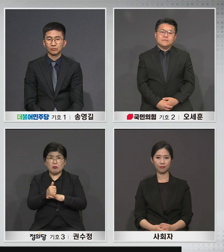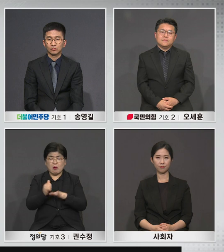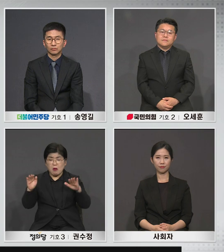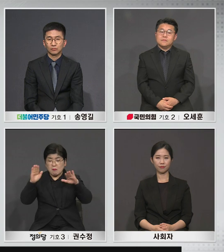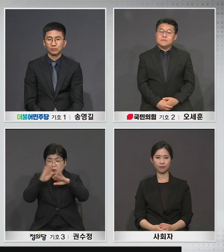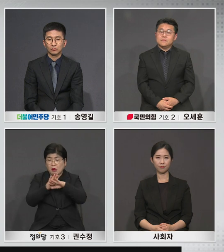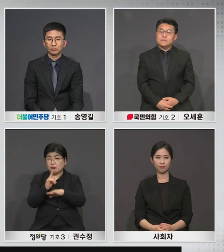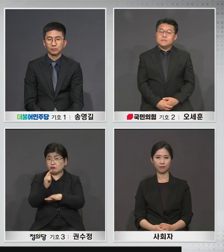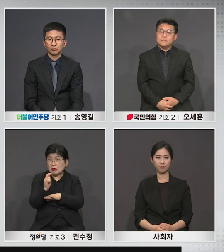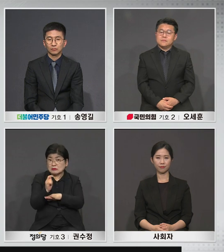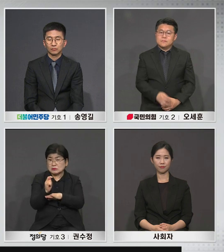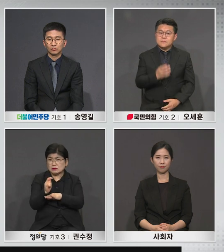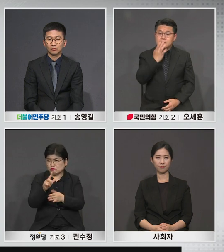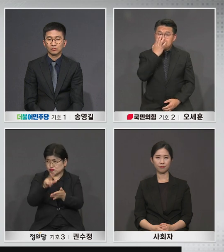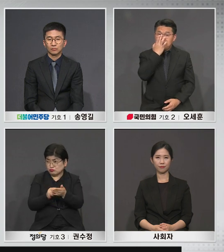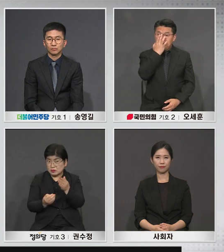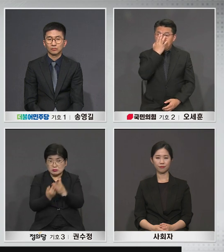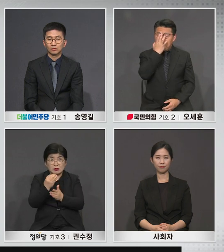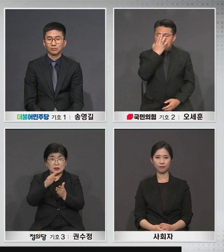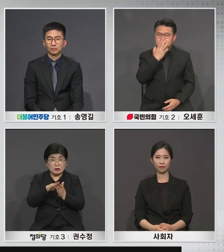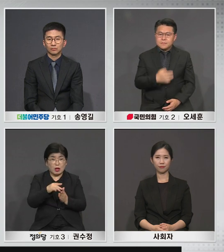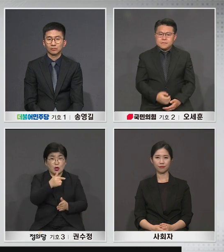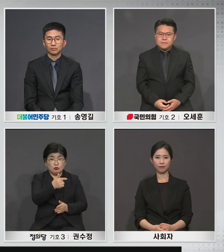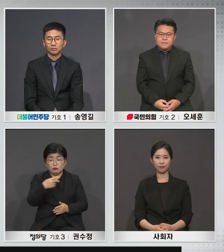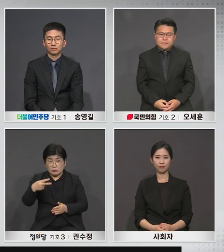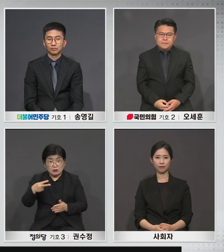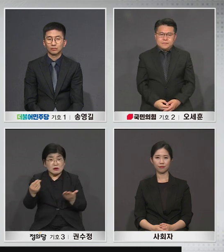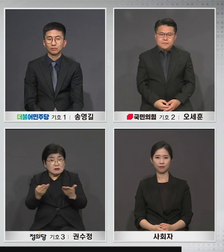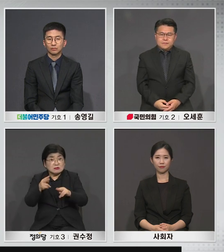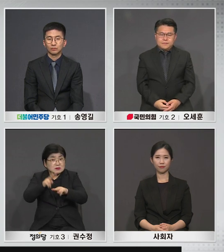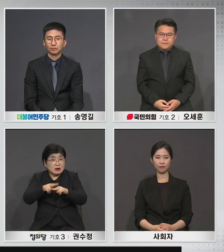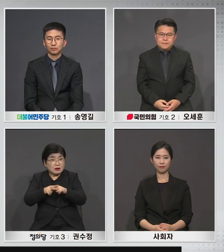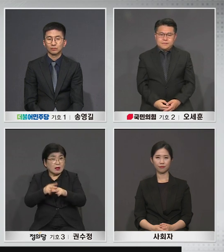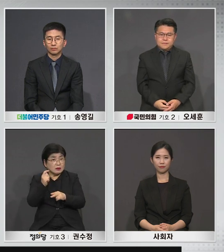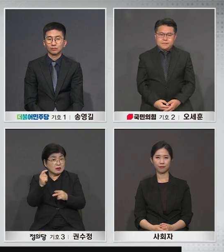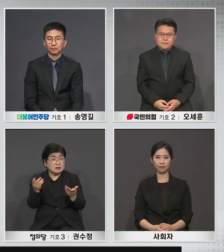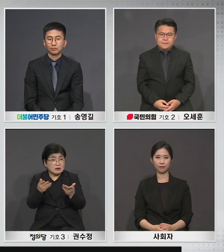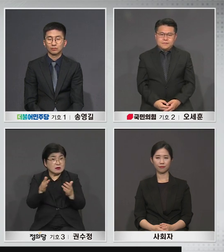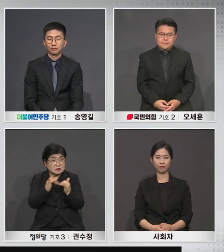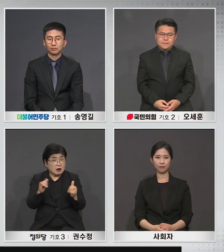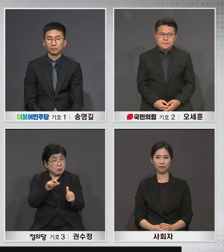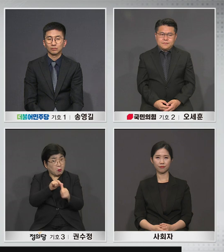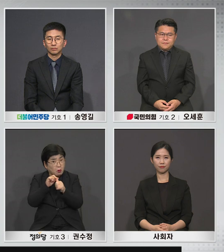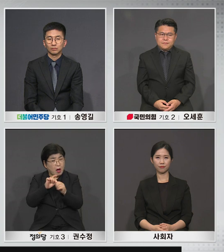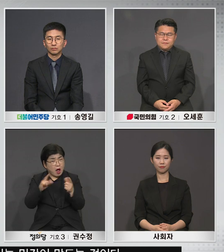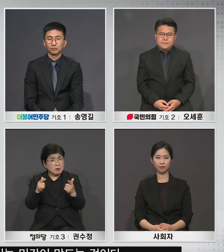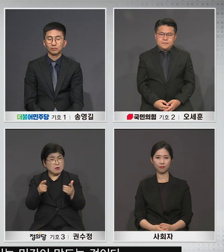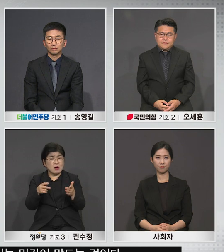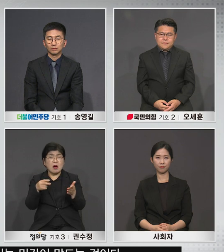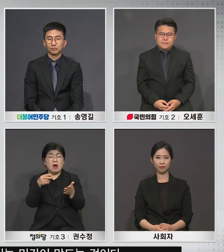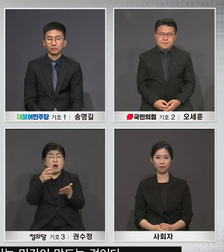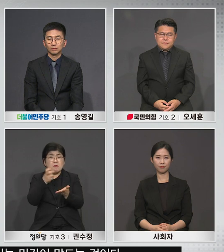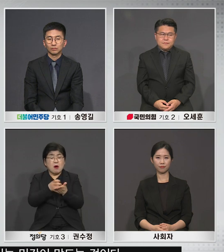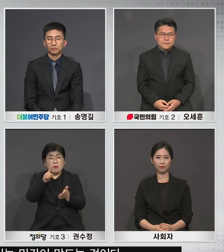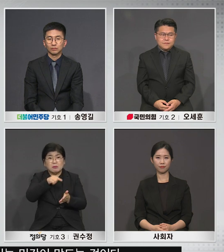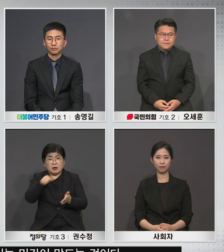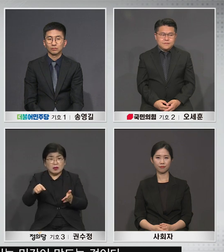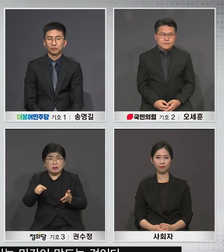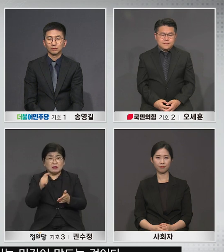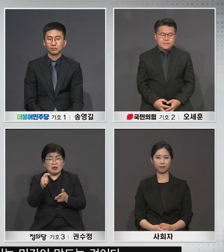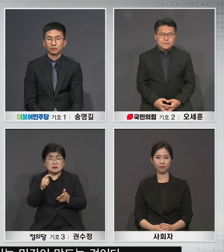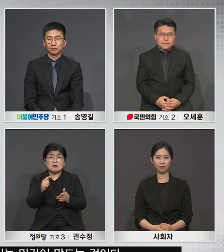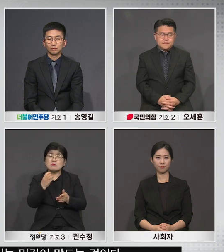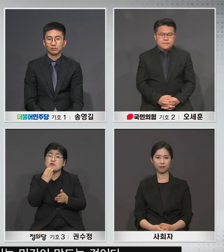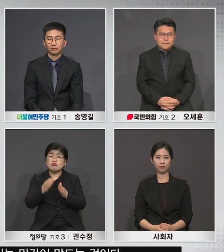대란과 관련해서는 뉴딜 일자리 일환으로 택시 노동자들을 고용한다거나 아니면 아예 법인택시를 서울시가 인수하겠다는 말까지